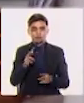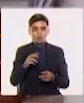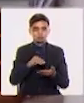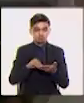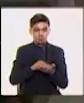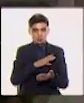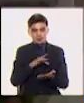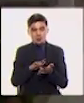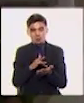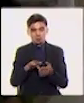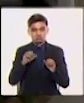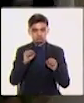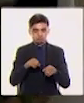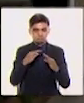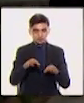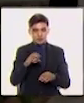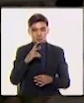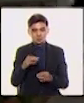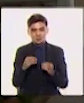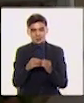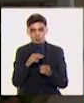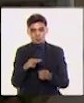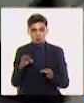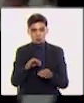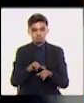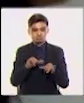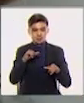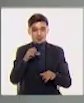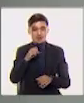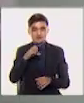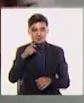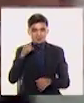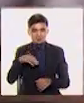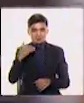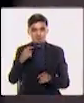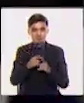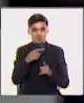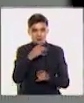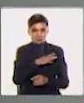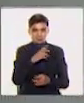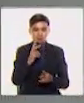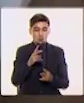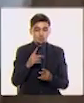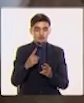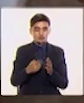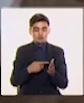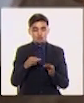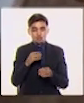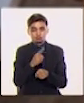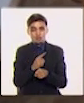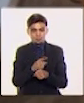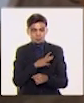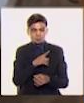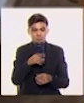калькулятор пайдалануға рұқсат беріліп, сынақ уақыты 10 минутқа ұзарғанын айтты. Асхат Аймағамбетовтің сөзінше, егер талапкер тыйым салынған заттарды